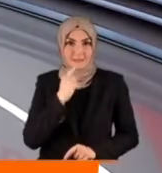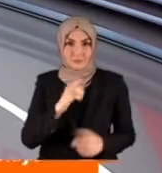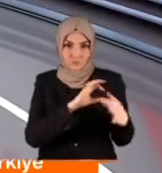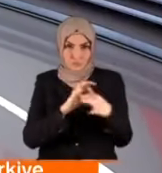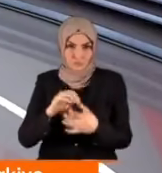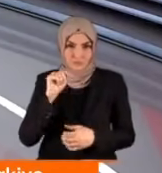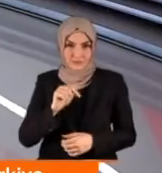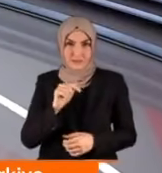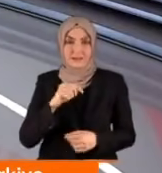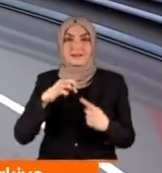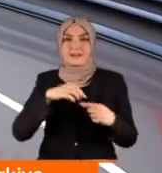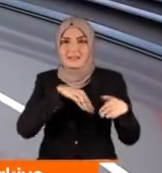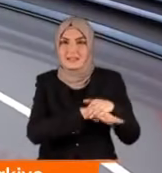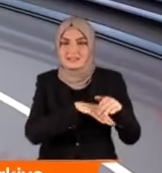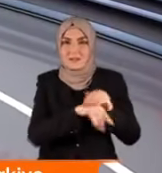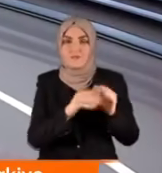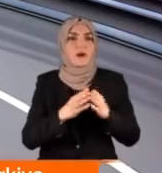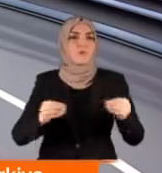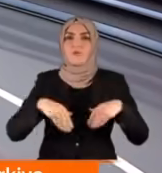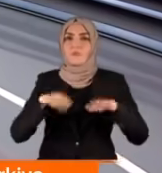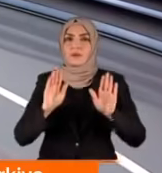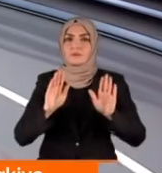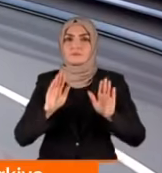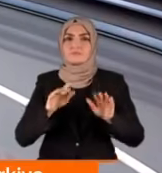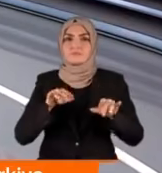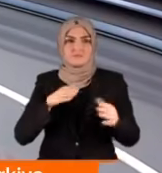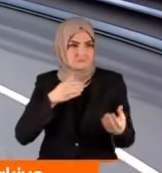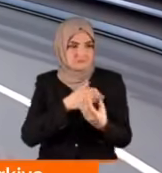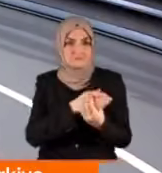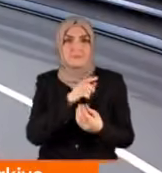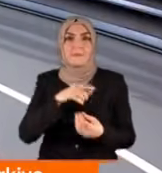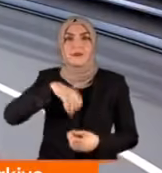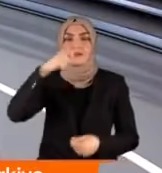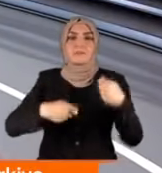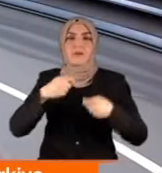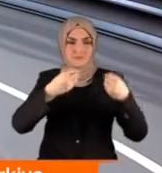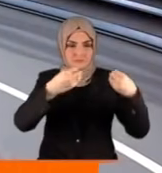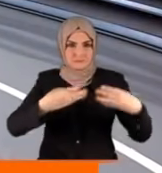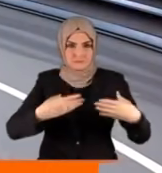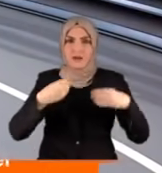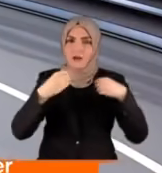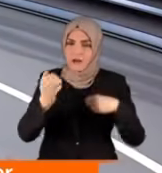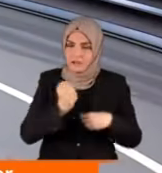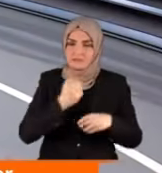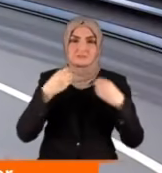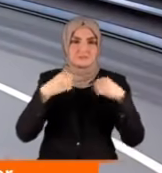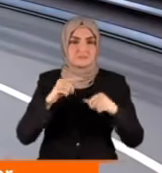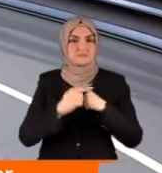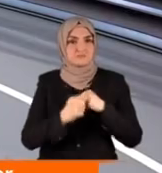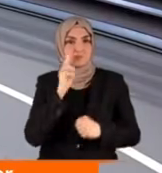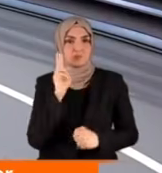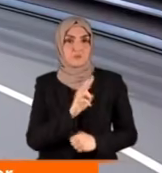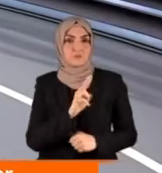razer kaybolmaz girersiniz Merkez Bankası biraz sosuna alımları satılır görürsünüz etti Ancak bu cümleleri